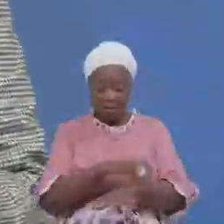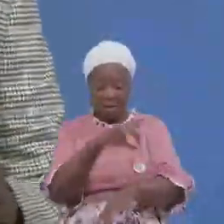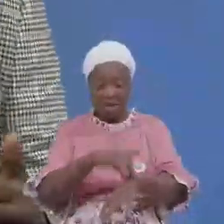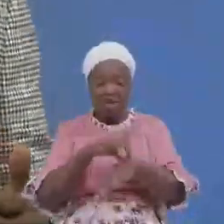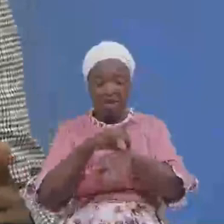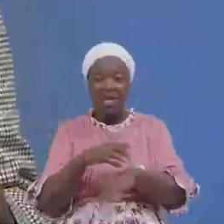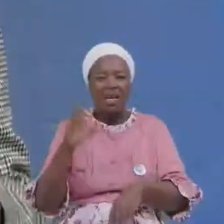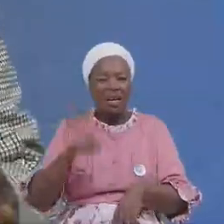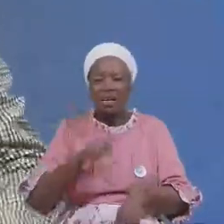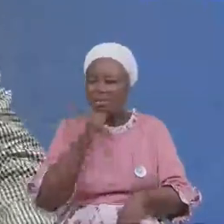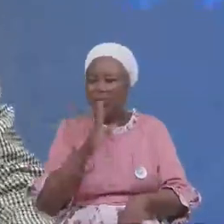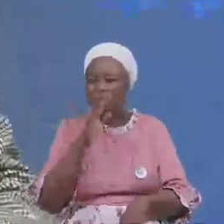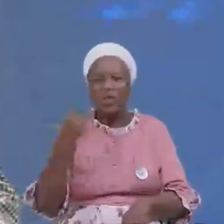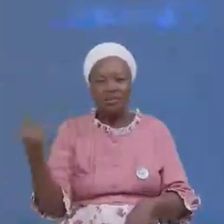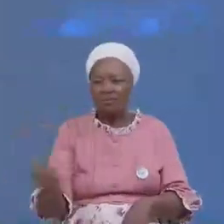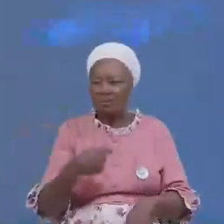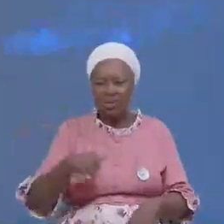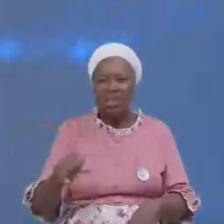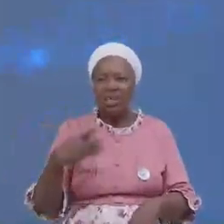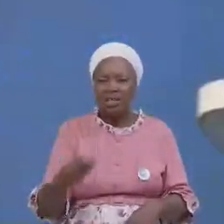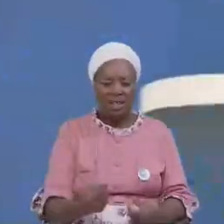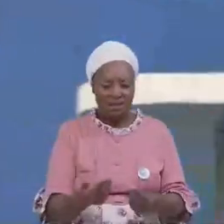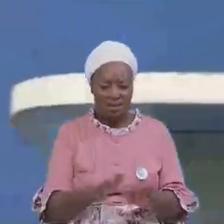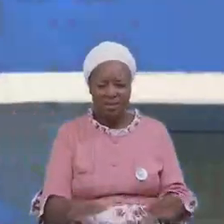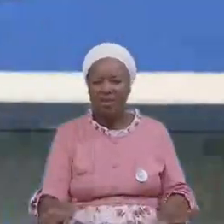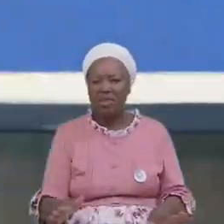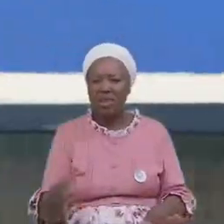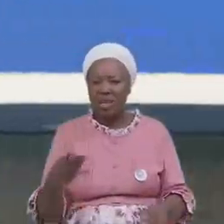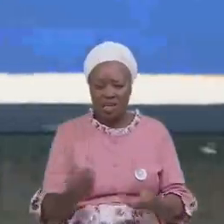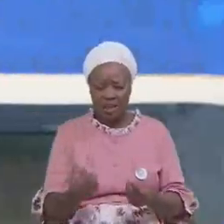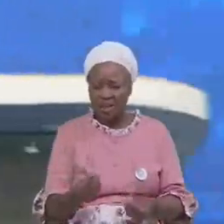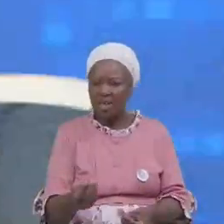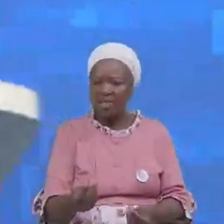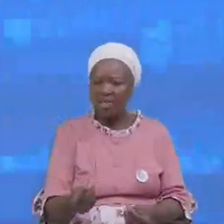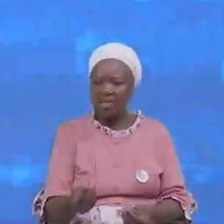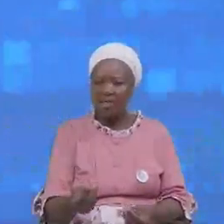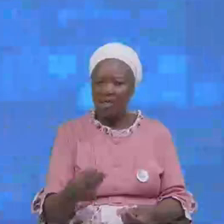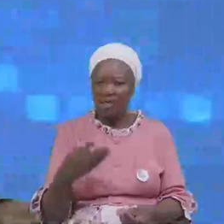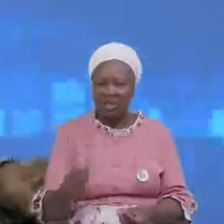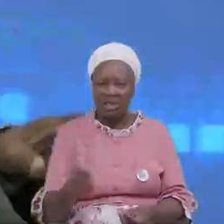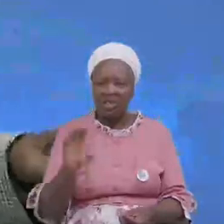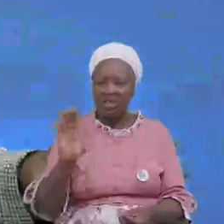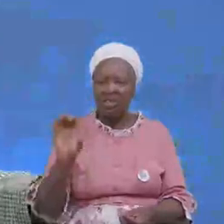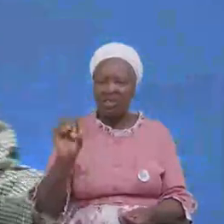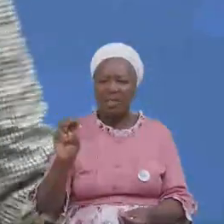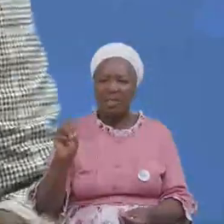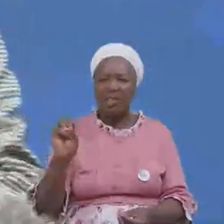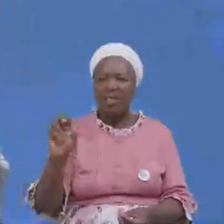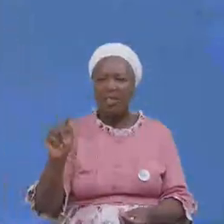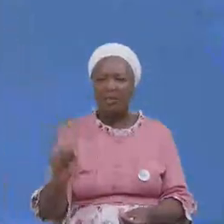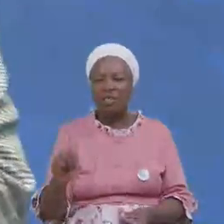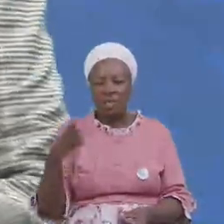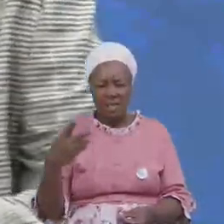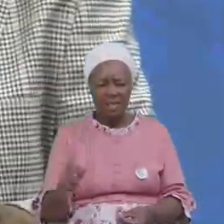pour toujours. La poussière, le sang, le sable, le ciment, les